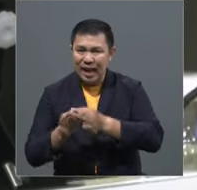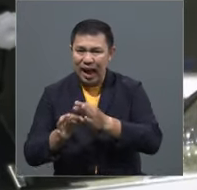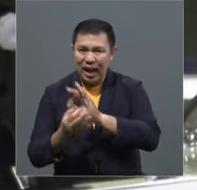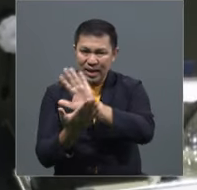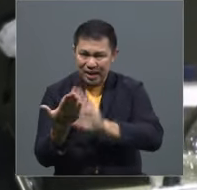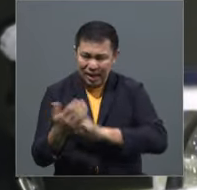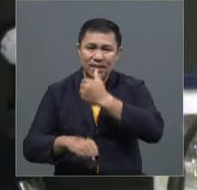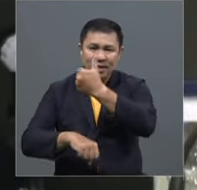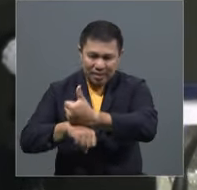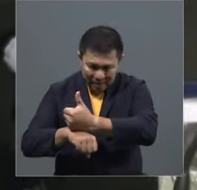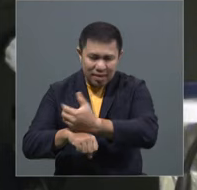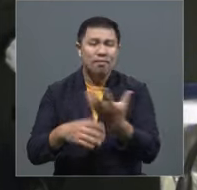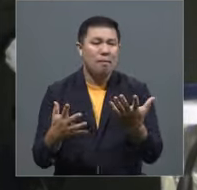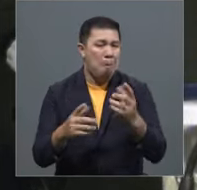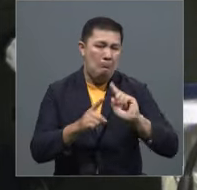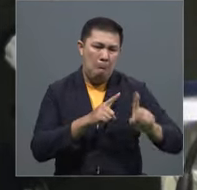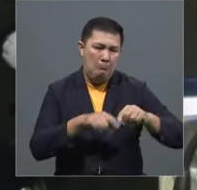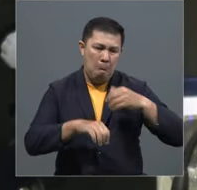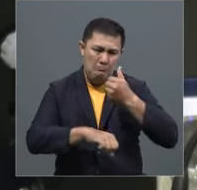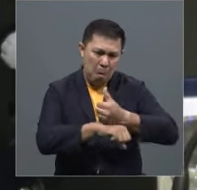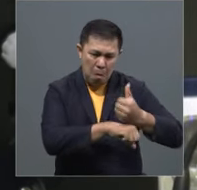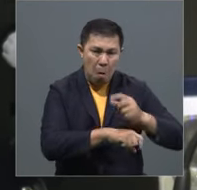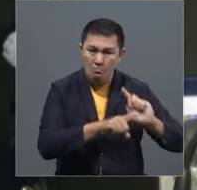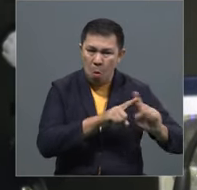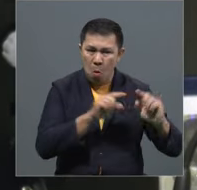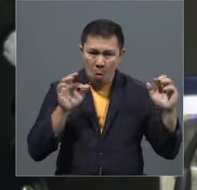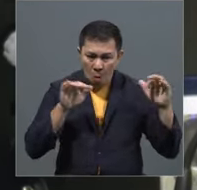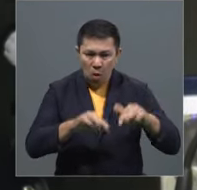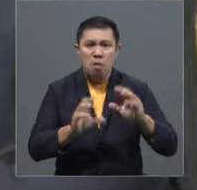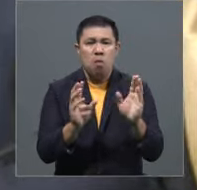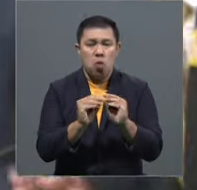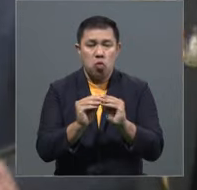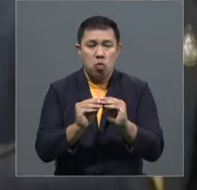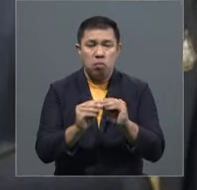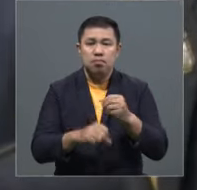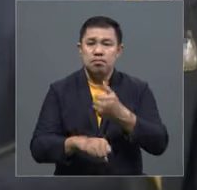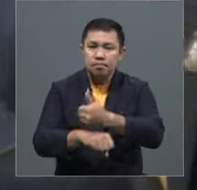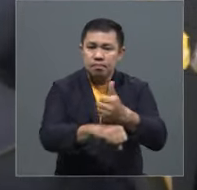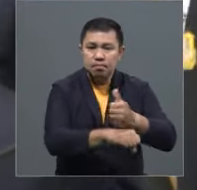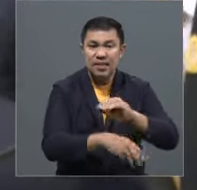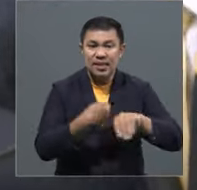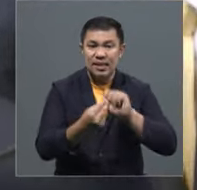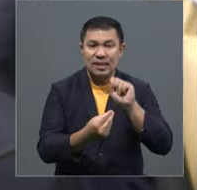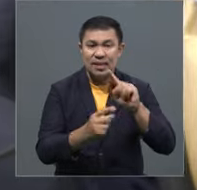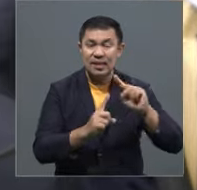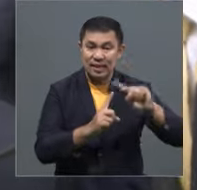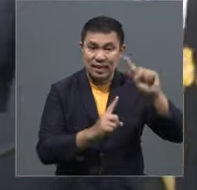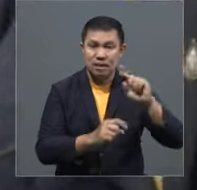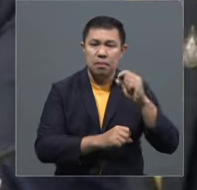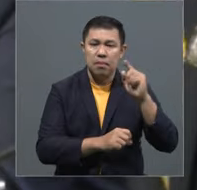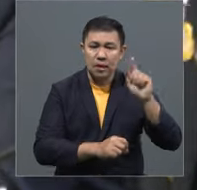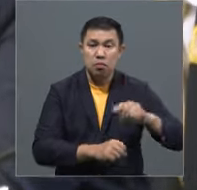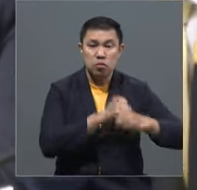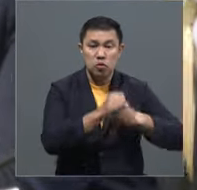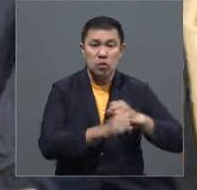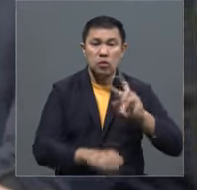สุทธิวาทนฤพุฒิและก็อีกหลายหน่วยงานครับเดินทางเข้าประชุมคณะรัฐมนตรีเศรษฐกิจครั้งที่ 1ท2567